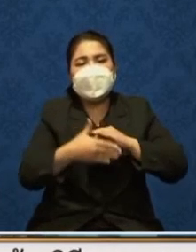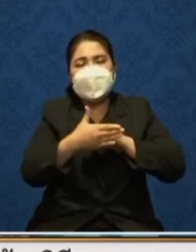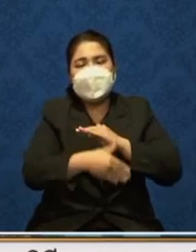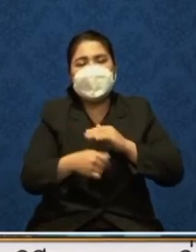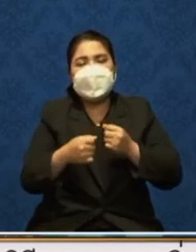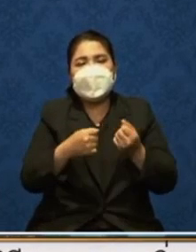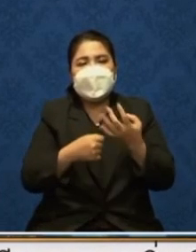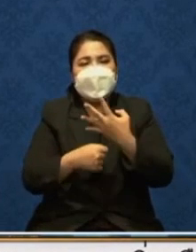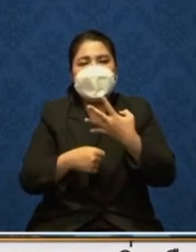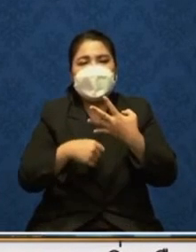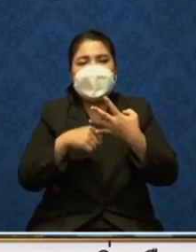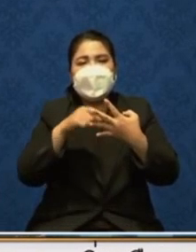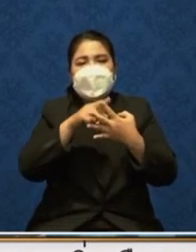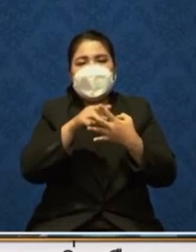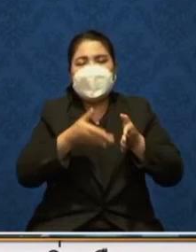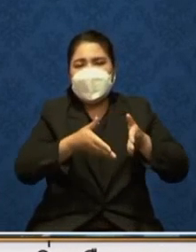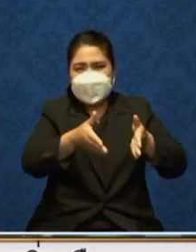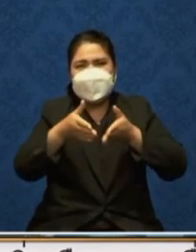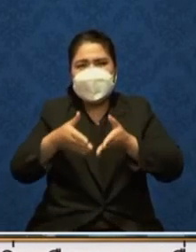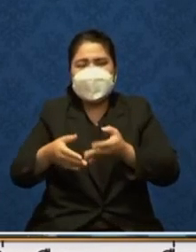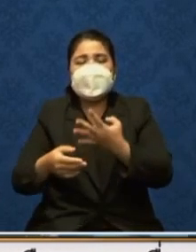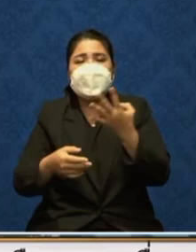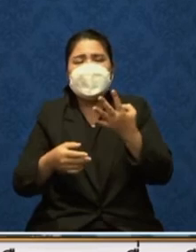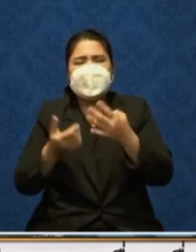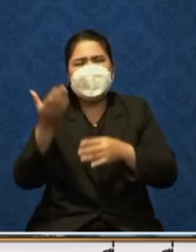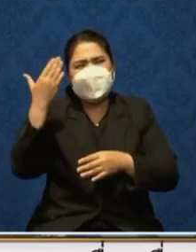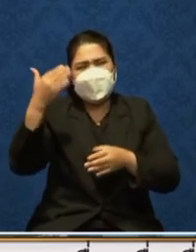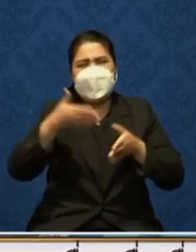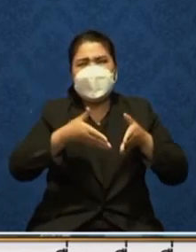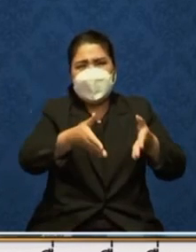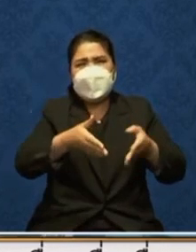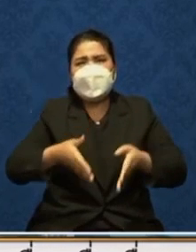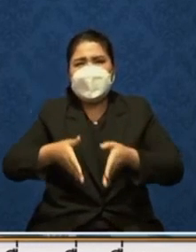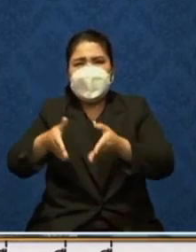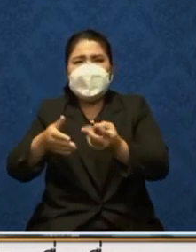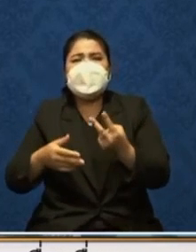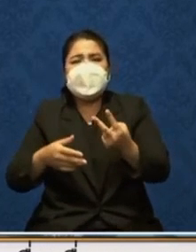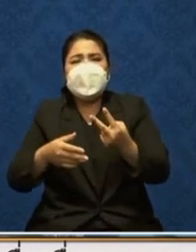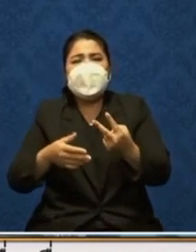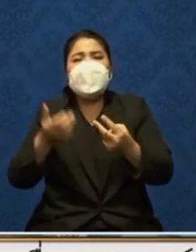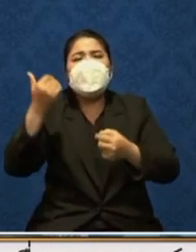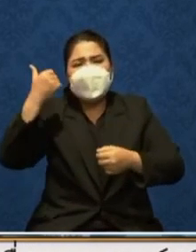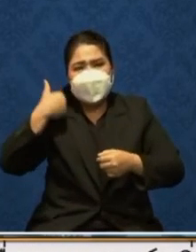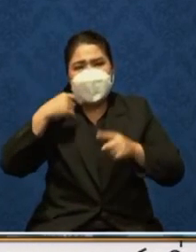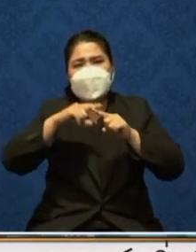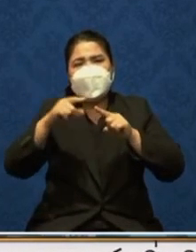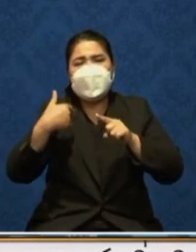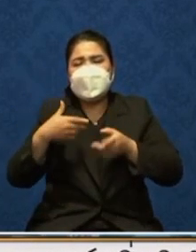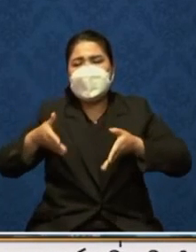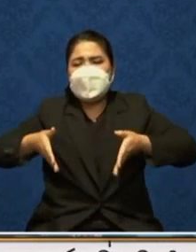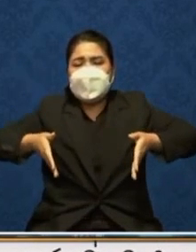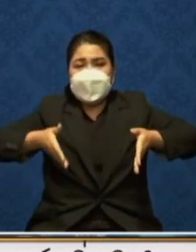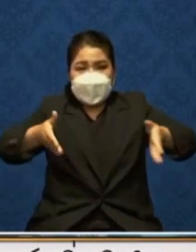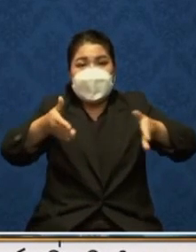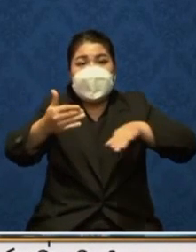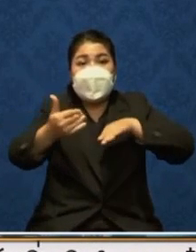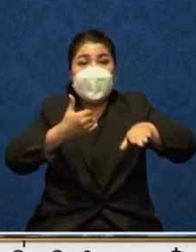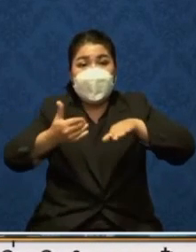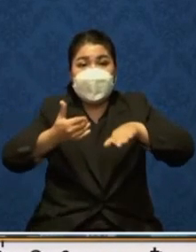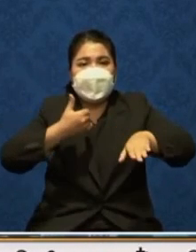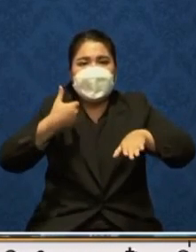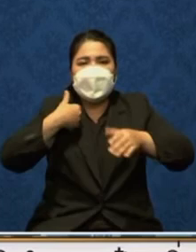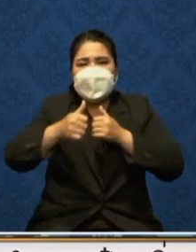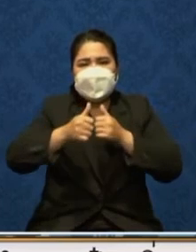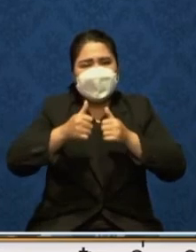่อนทางคู่ก็มี แต่ว่าสมัยนั้ไม่ได้เไอตเวีไปแข็ง logr zeker ในไมวัรแ่ส SUV